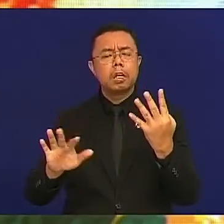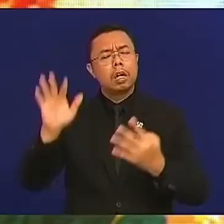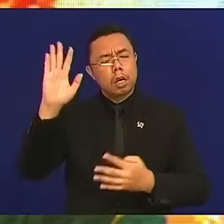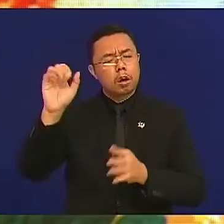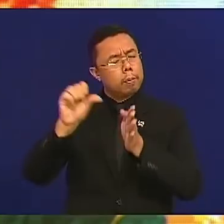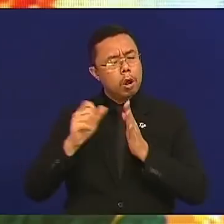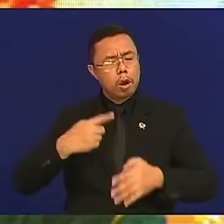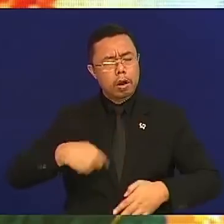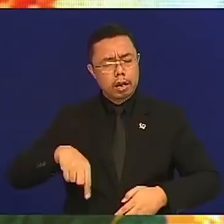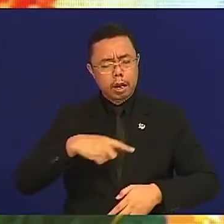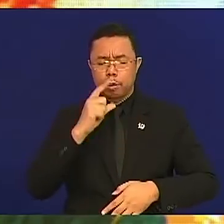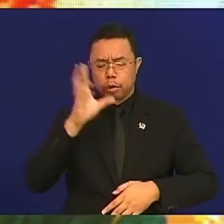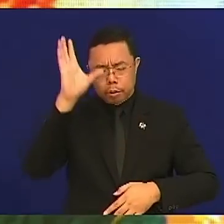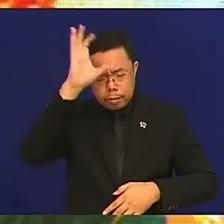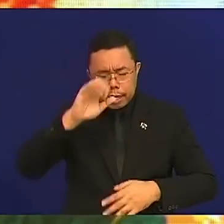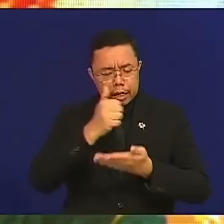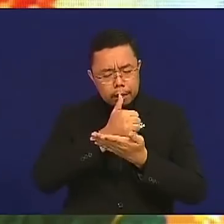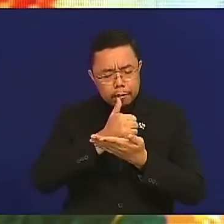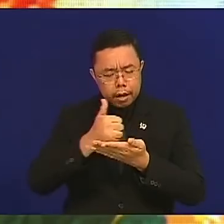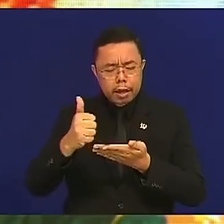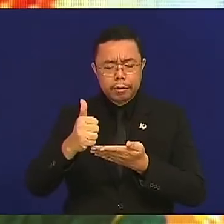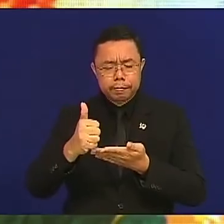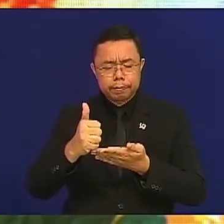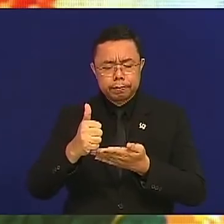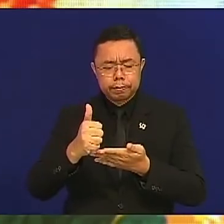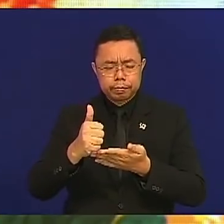Engkau menolong kami untuk mengerti kebenaran.